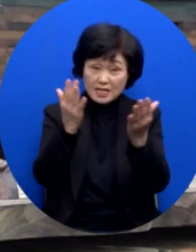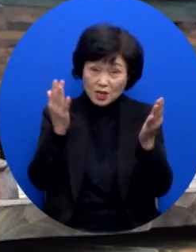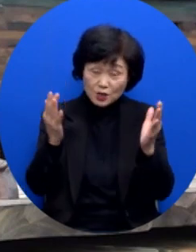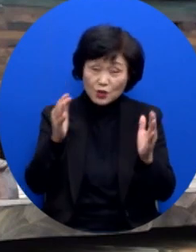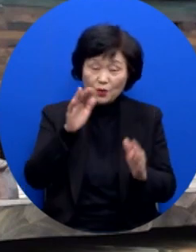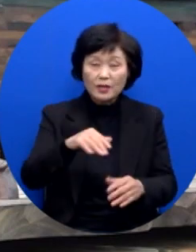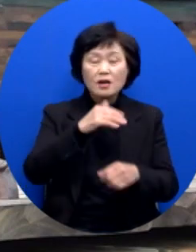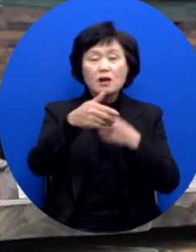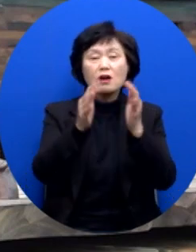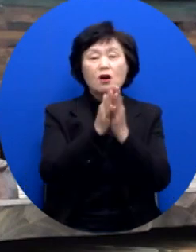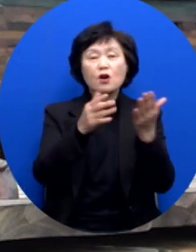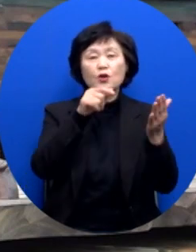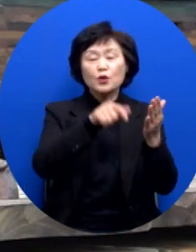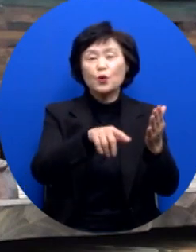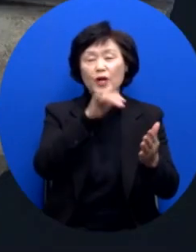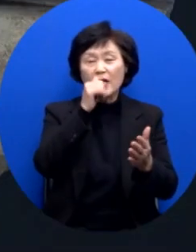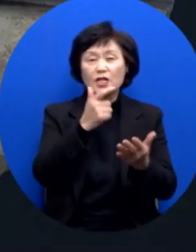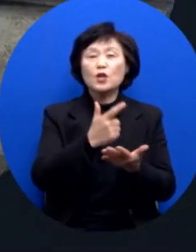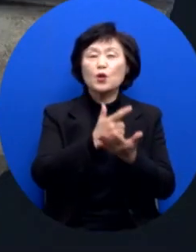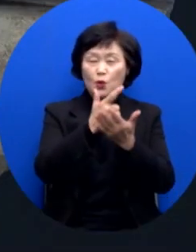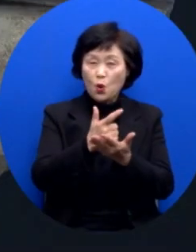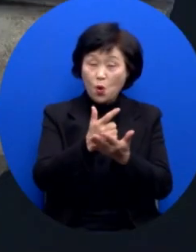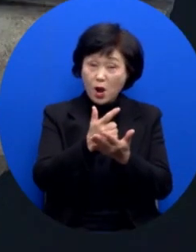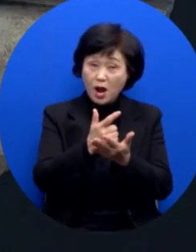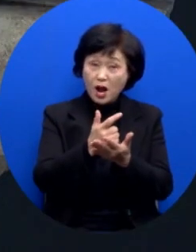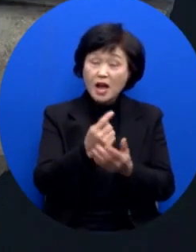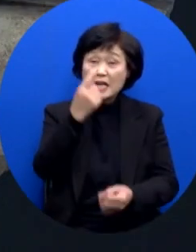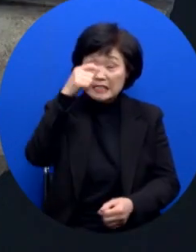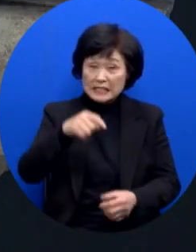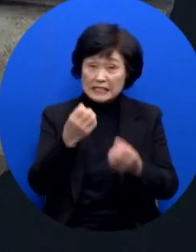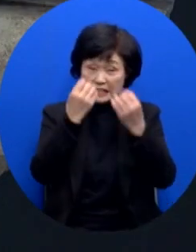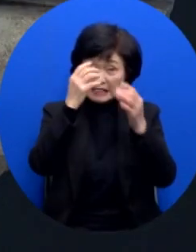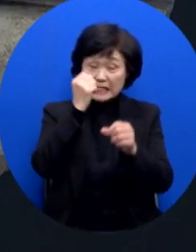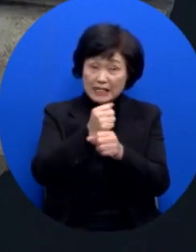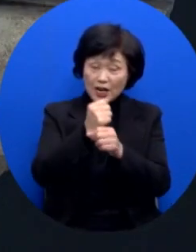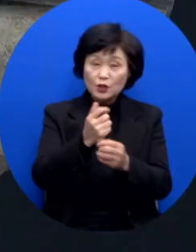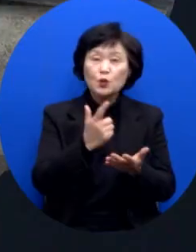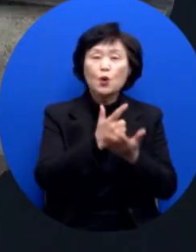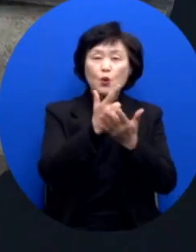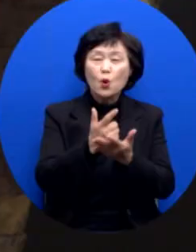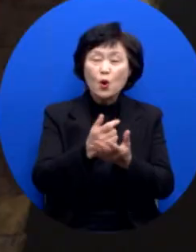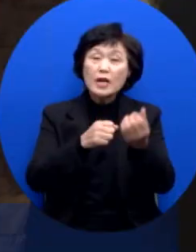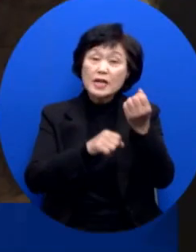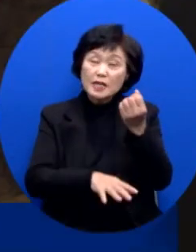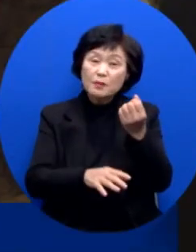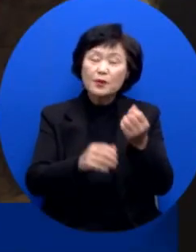나오는 천지창조와 노아의 방주를 바탕으로 구원을 표현했습니다